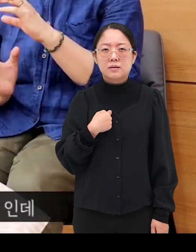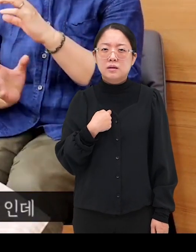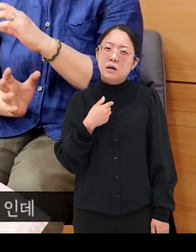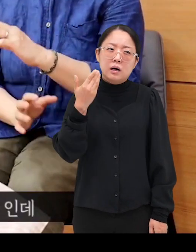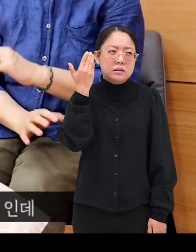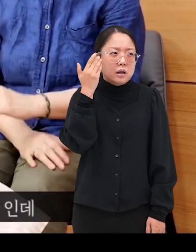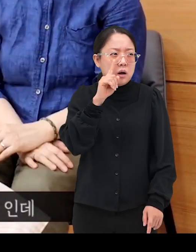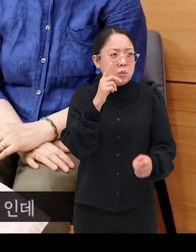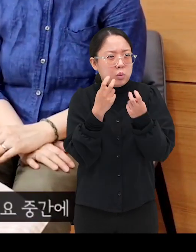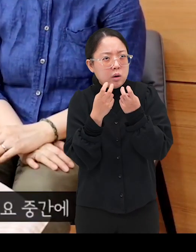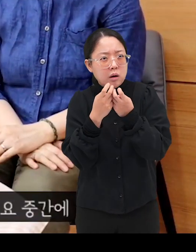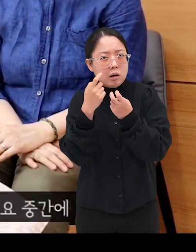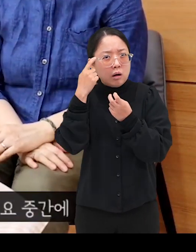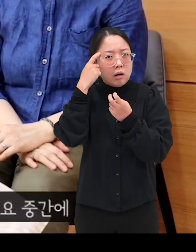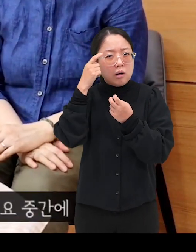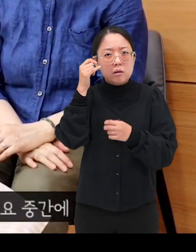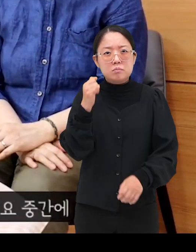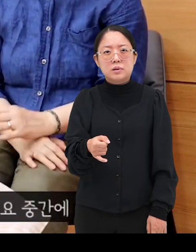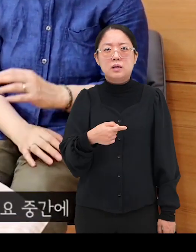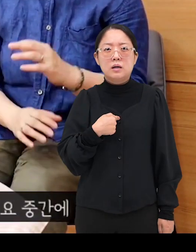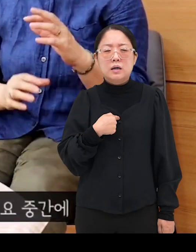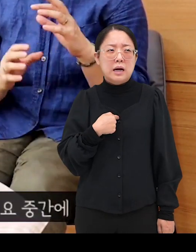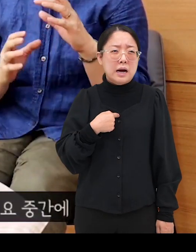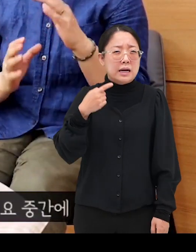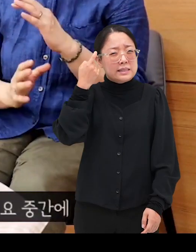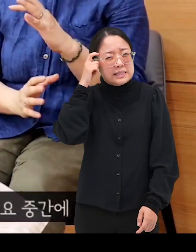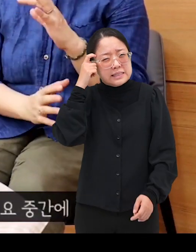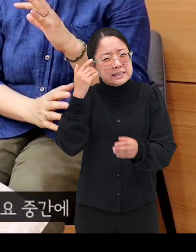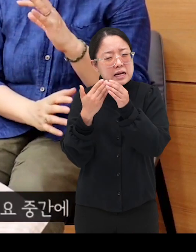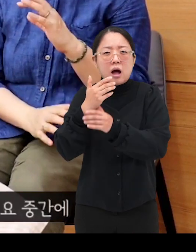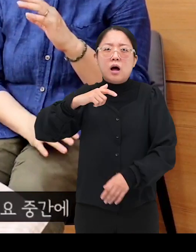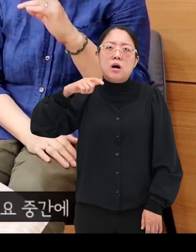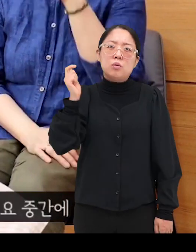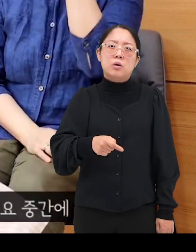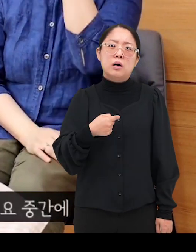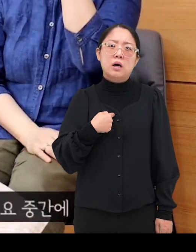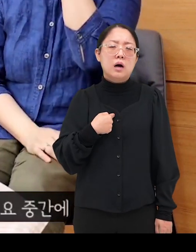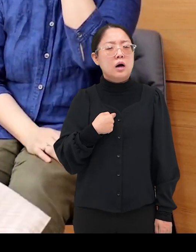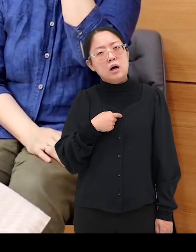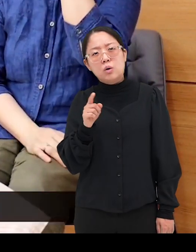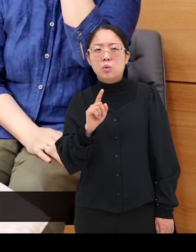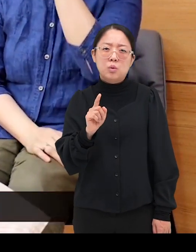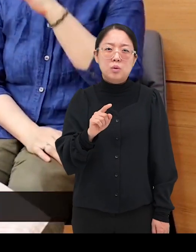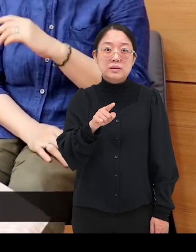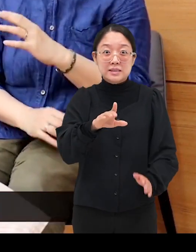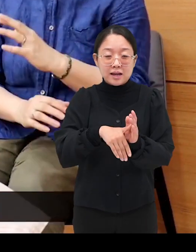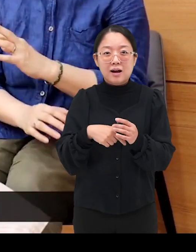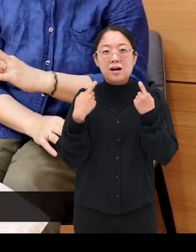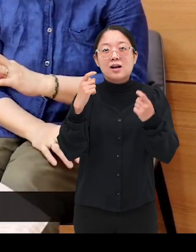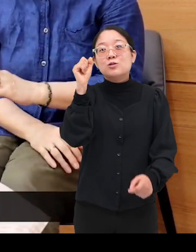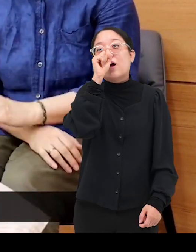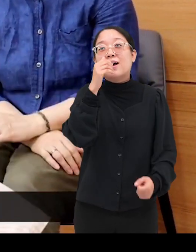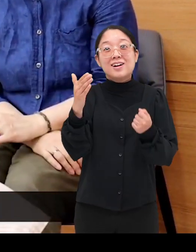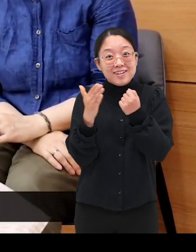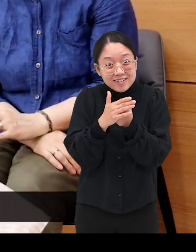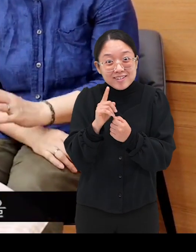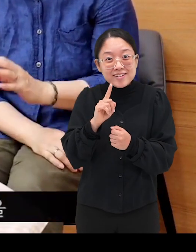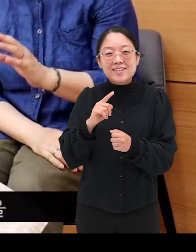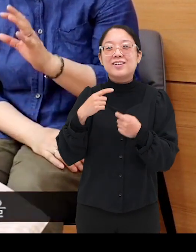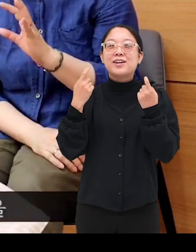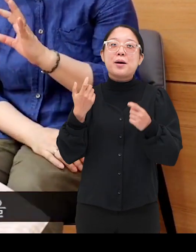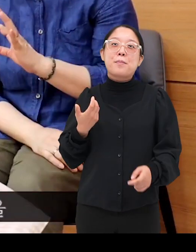이제 얼버무릴까 하는데 도무지 답이 안 나오더라고요. 그러니까 막힐 것 같은 거예요, 중간에. 근데 뭐 제가 이제 여행을 좋아했기